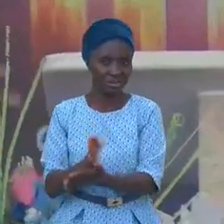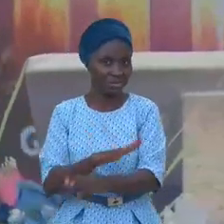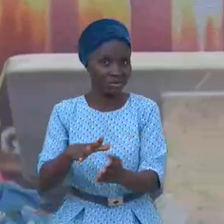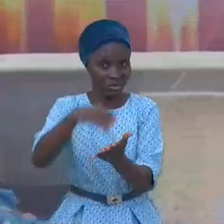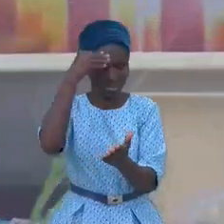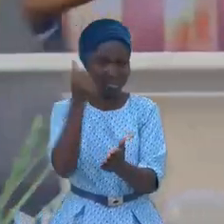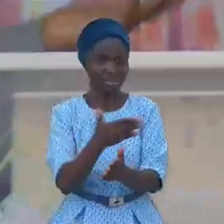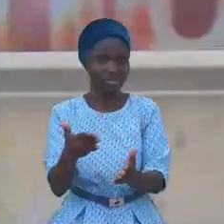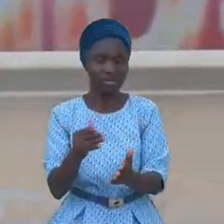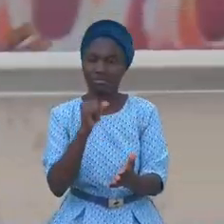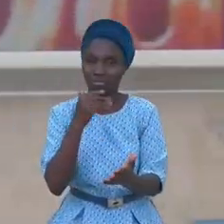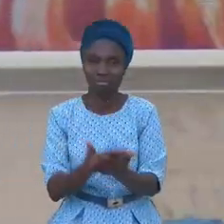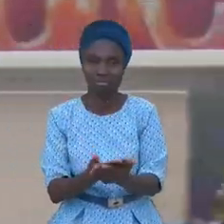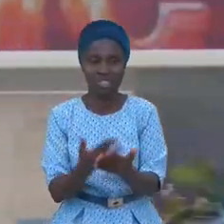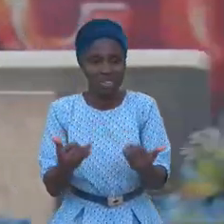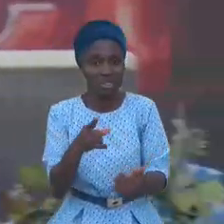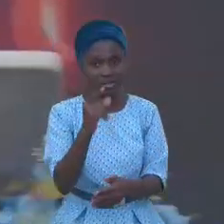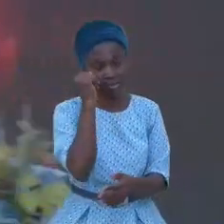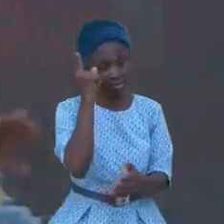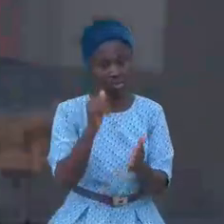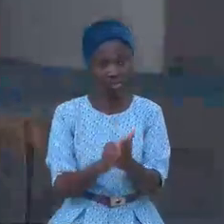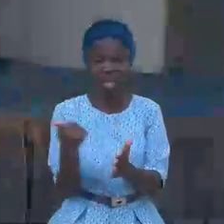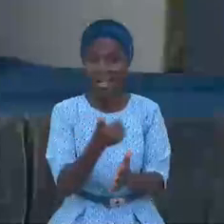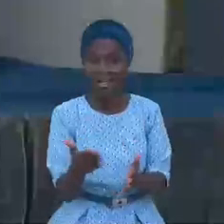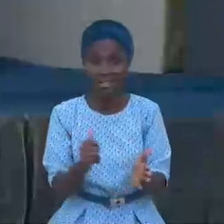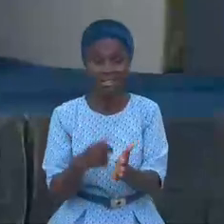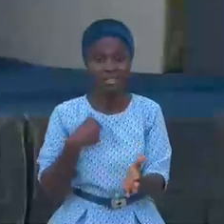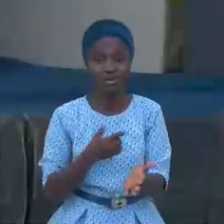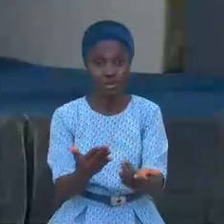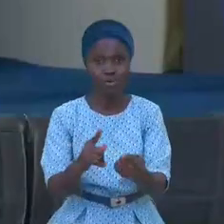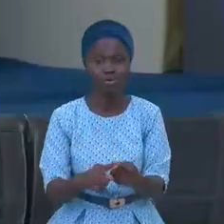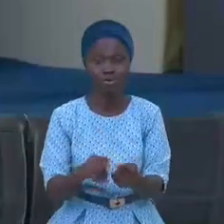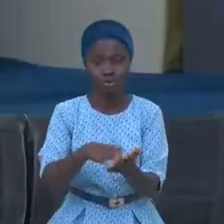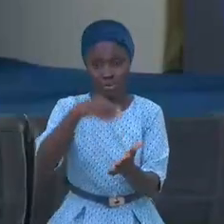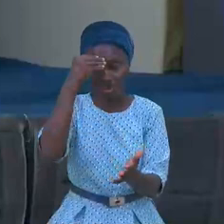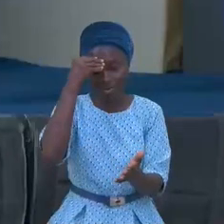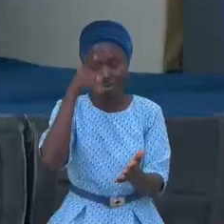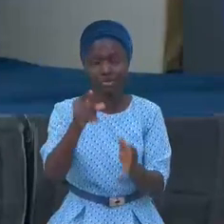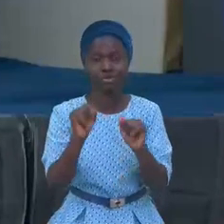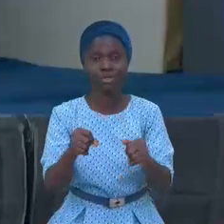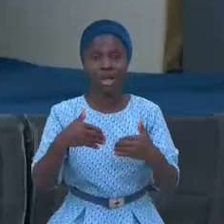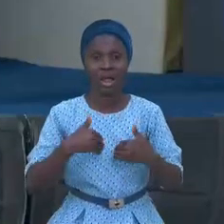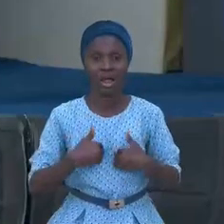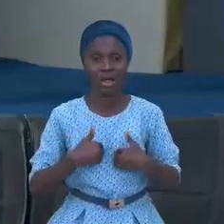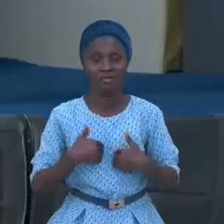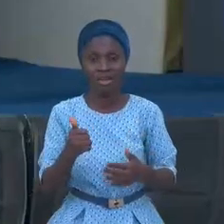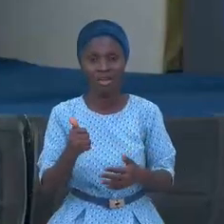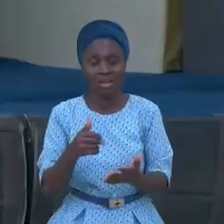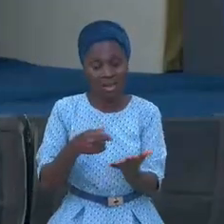rien. Comprenez, tout ce que nous voulons apprendre, vous pouvez faire des